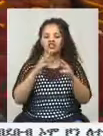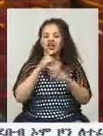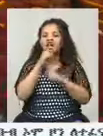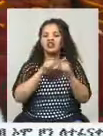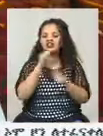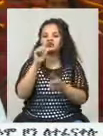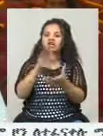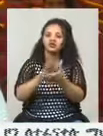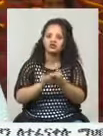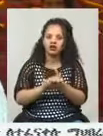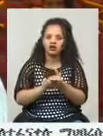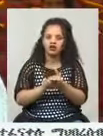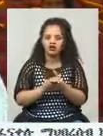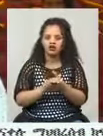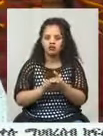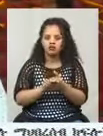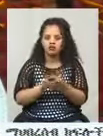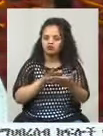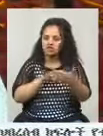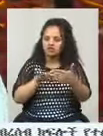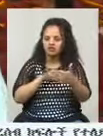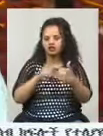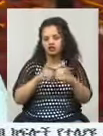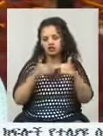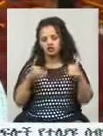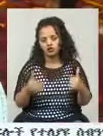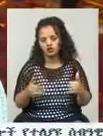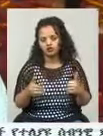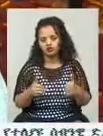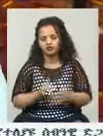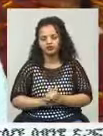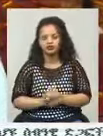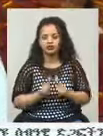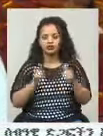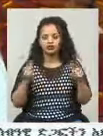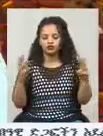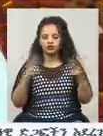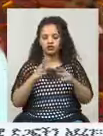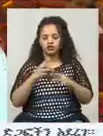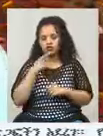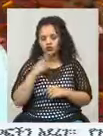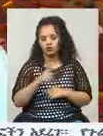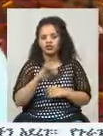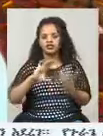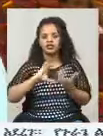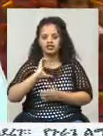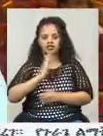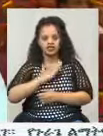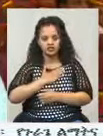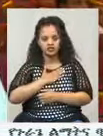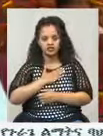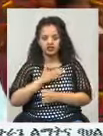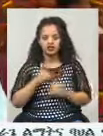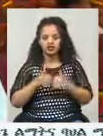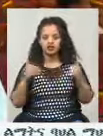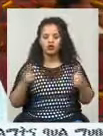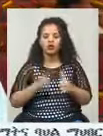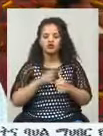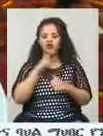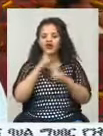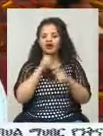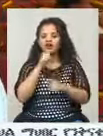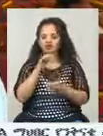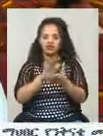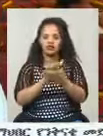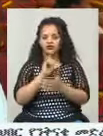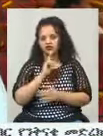ጋብቻ ነው። እንግዲህ በጥናት የተለየው ትልቁ ችግር ተብሎ እንደ ክልላችንም የተለየው አንዱ ያለ ዕድሜ